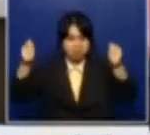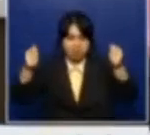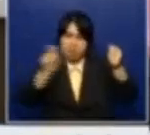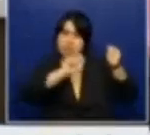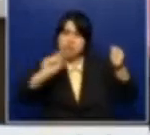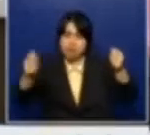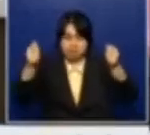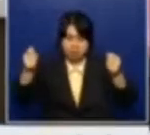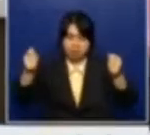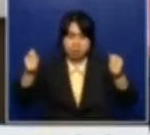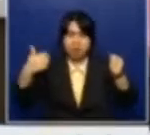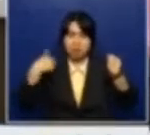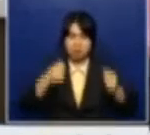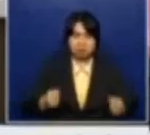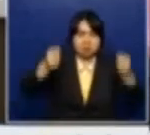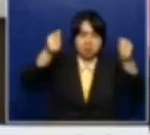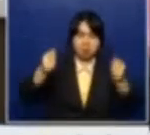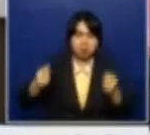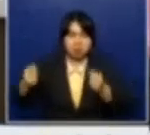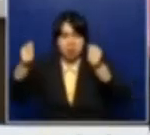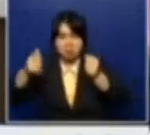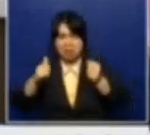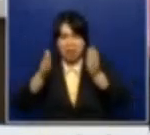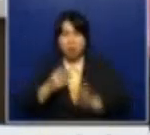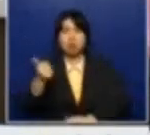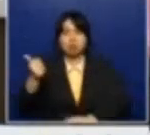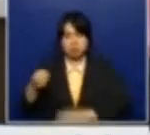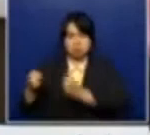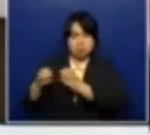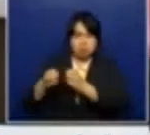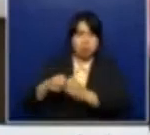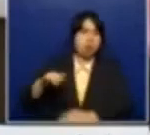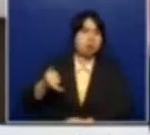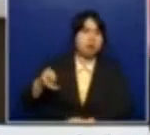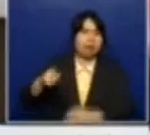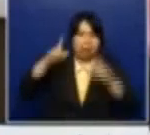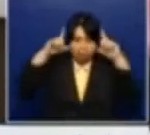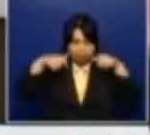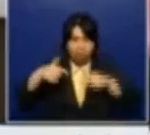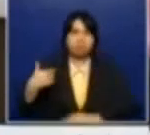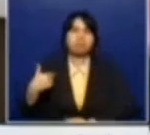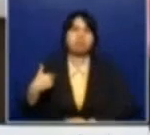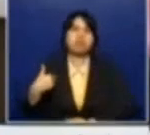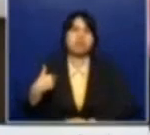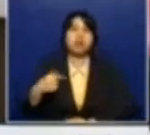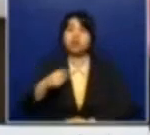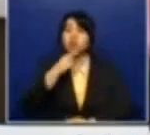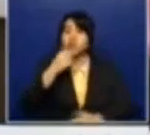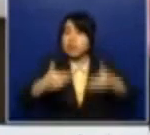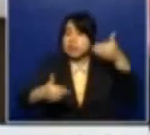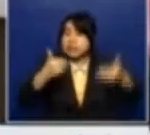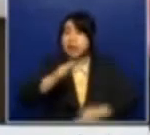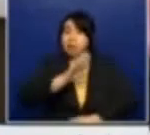ครับมีคนไปยกโปสเตอร์อาจจะเป็นมือที่3ก็ได้ซึ่งทำให้ภาพพจน์ต่างๆอาจจะให้ทำให้งานใหญ่ของนิสิตนักศึกษ